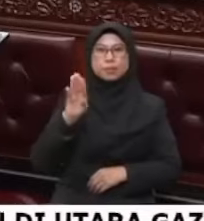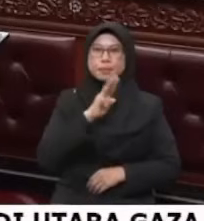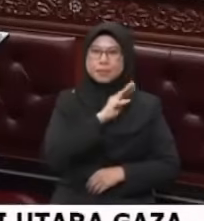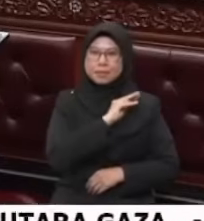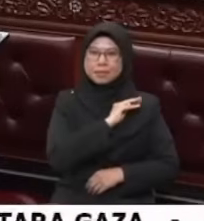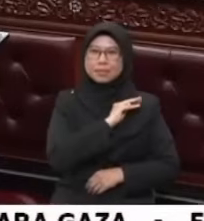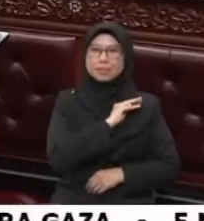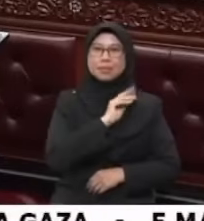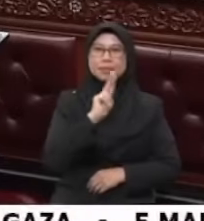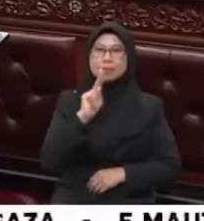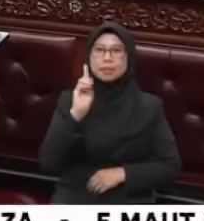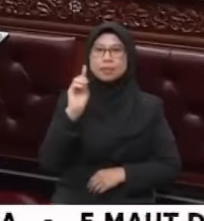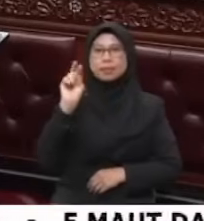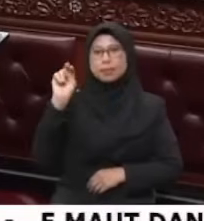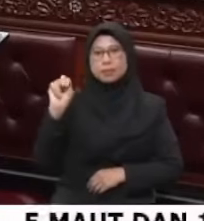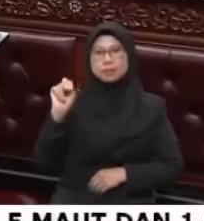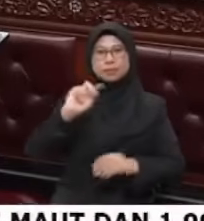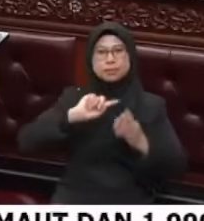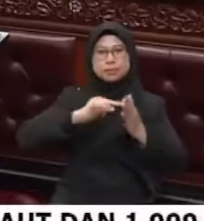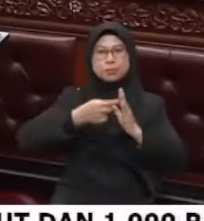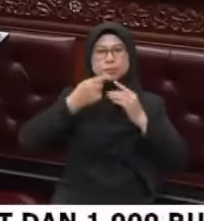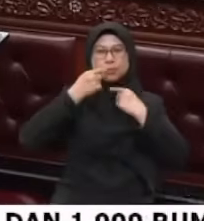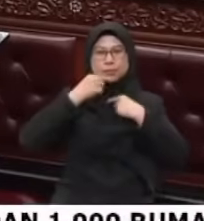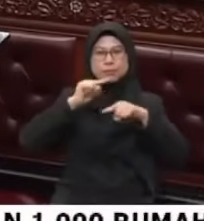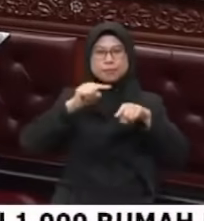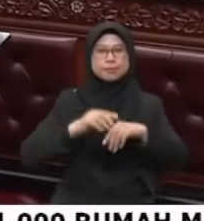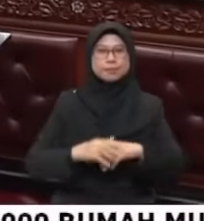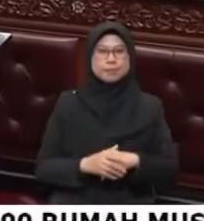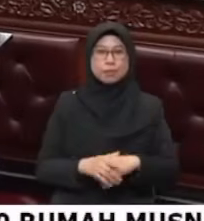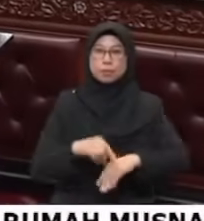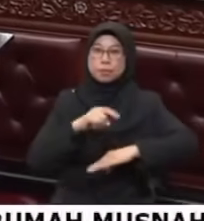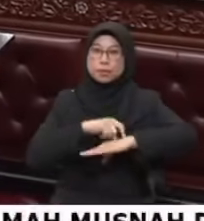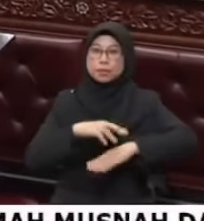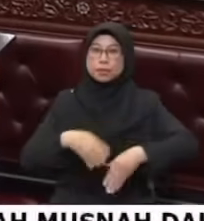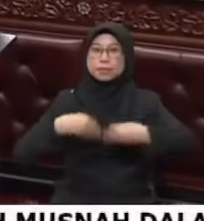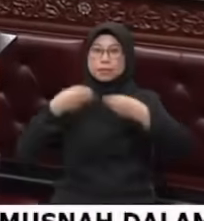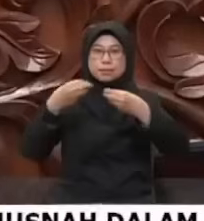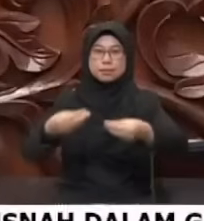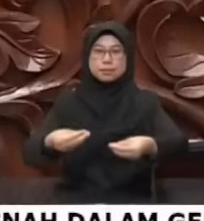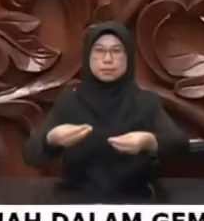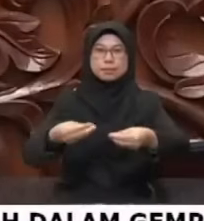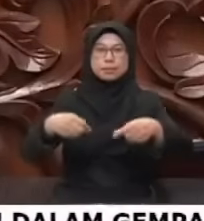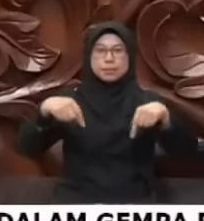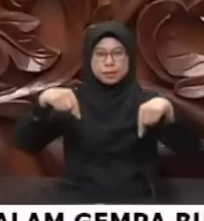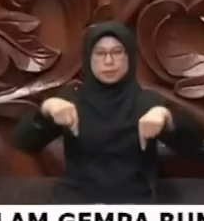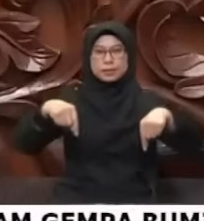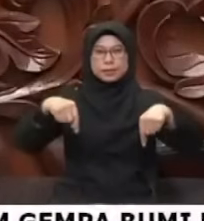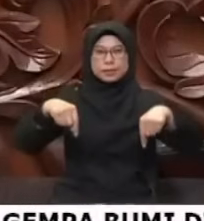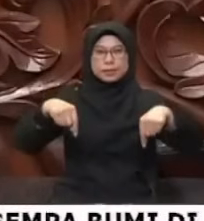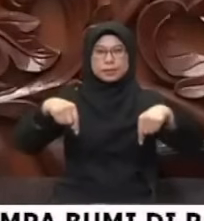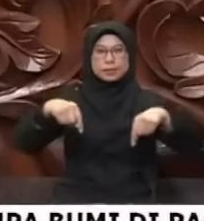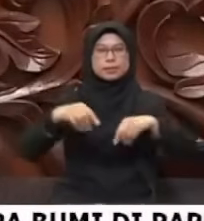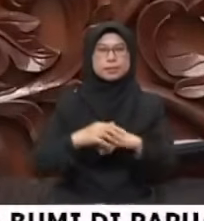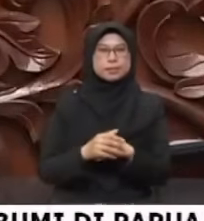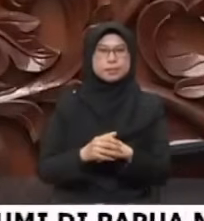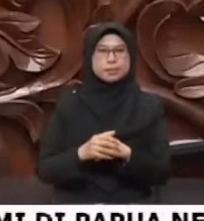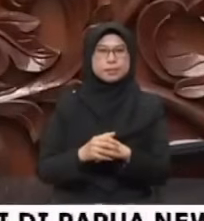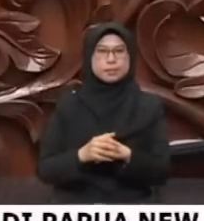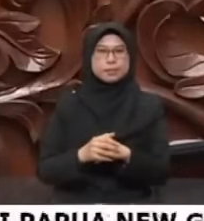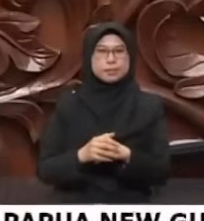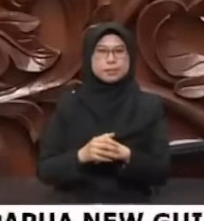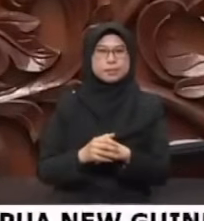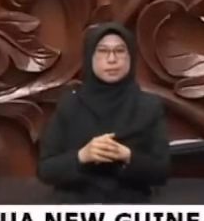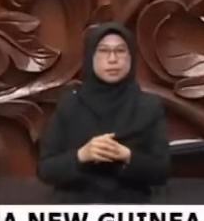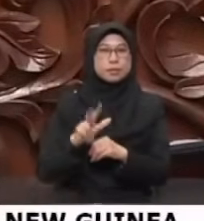menteri luar negeri untuk mula menjawab masa yang diberikan pada hari ini adalah